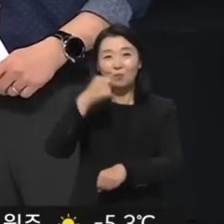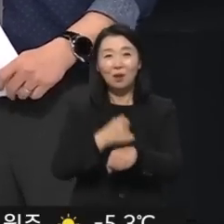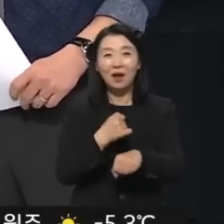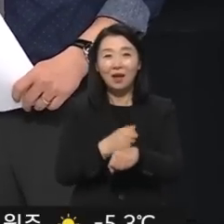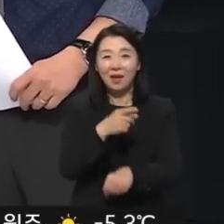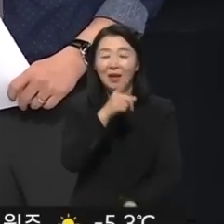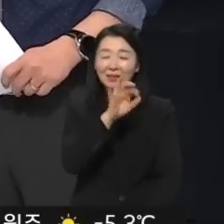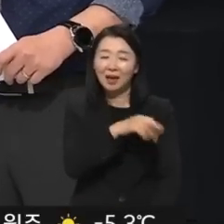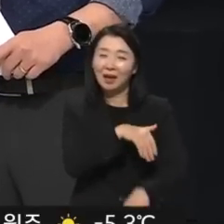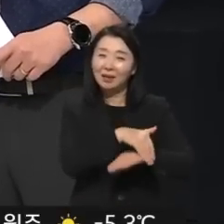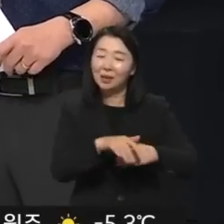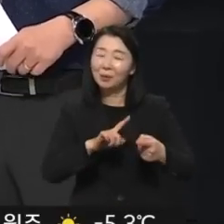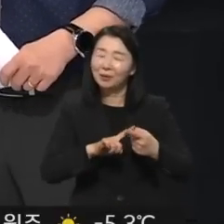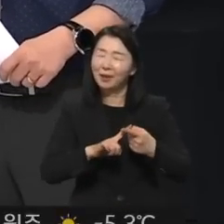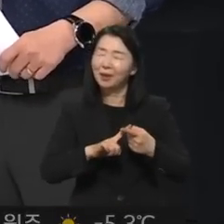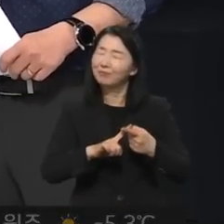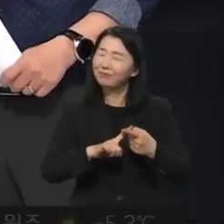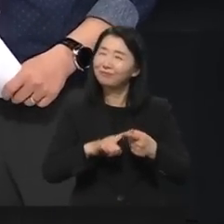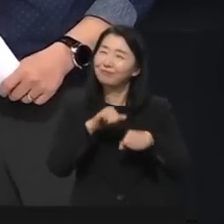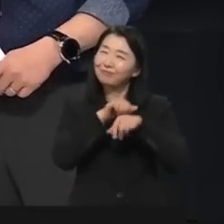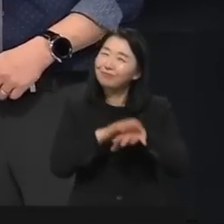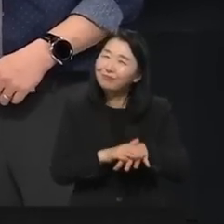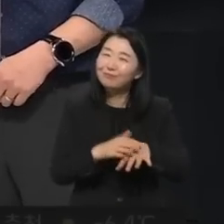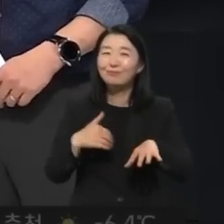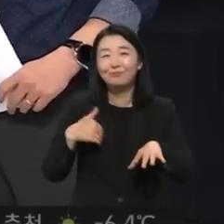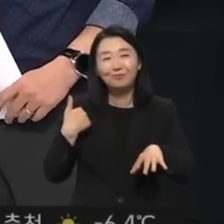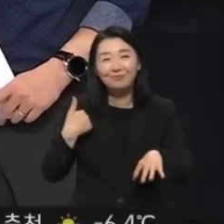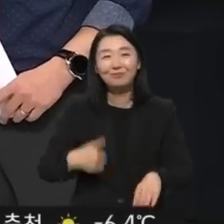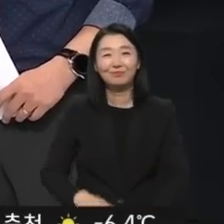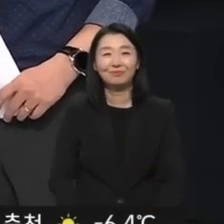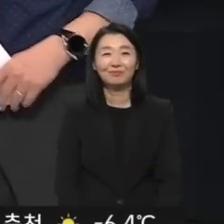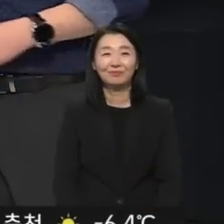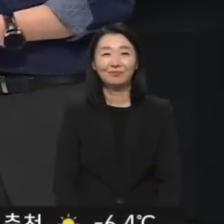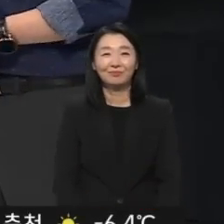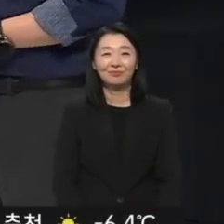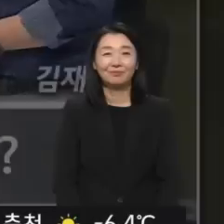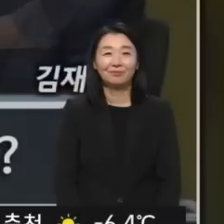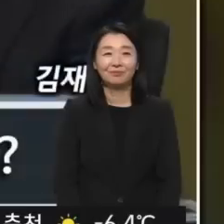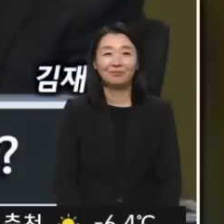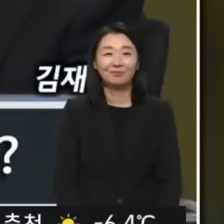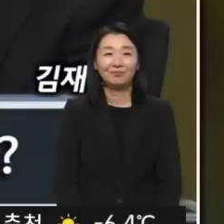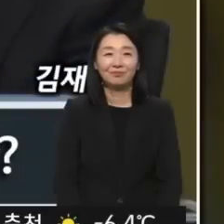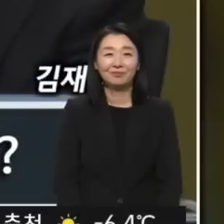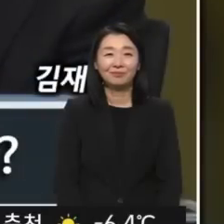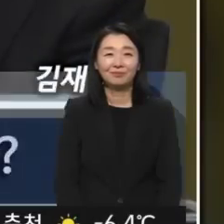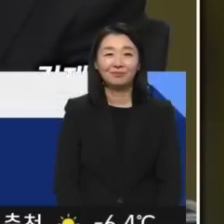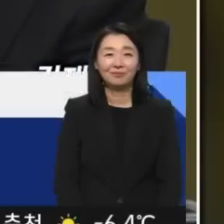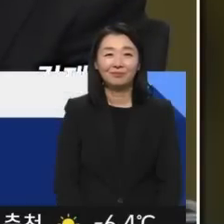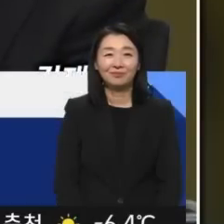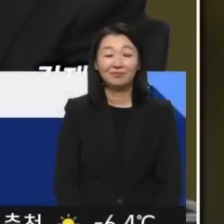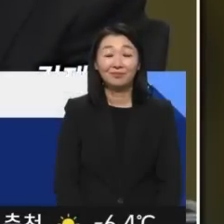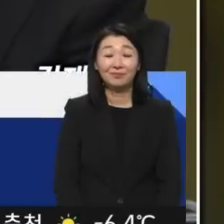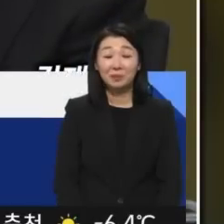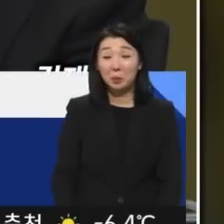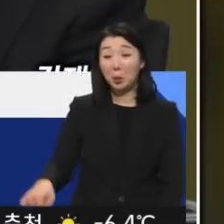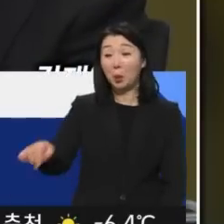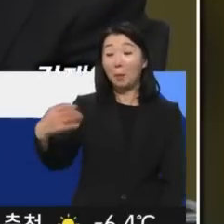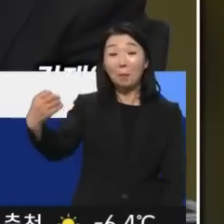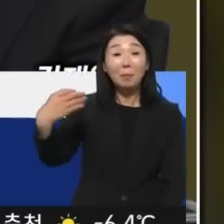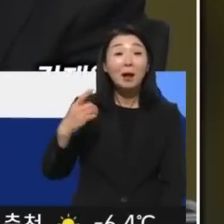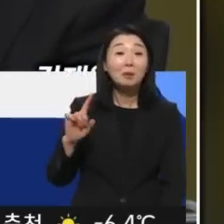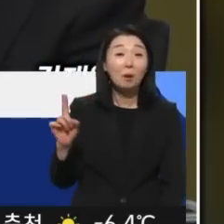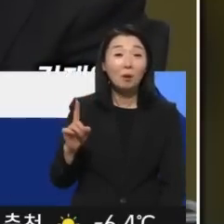의원의 계획에 차질이 빚어진 게 아니냐는 뒷말도 나오고 있죠. 그래서 일각에서는 장재원